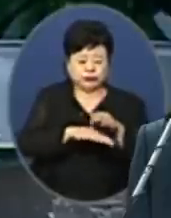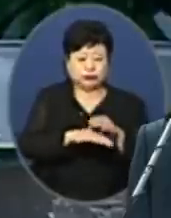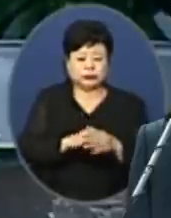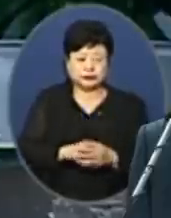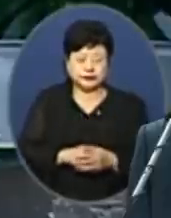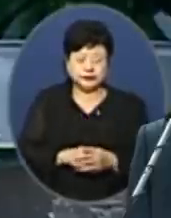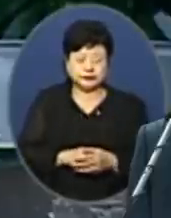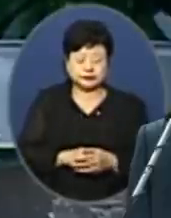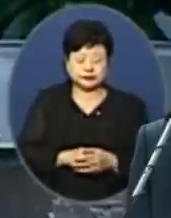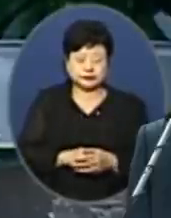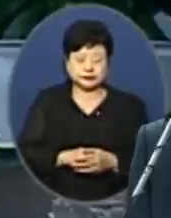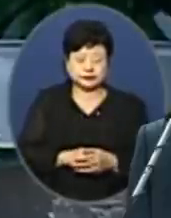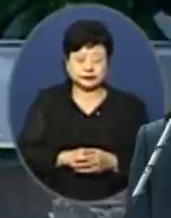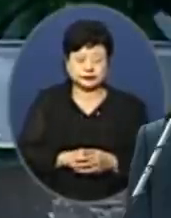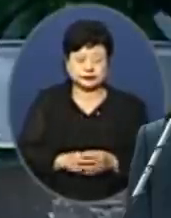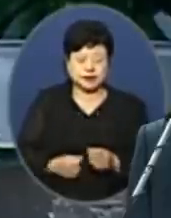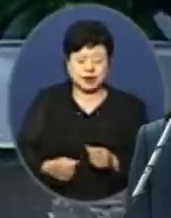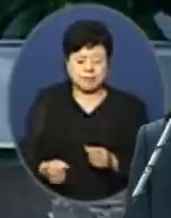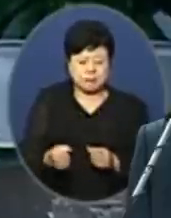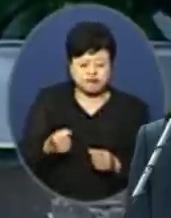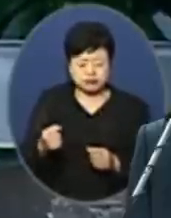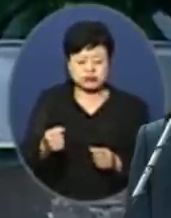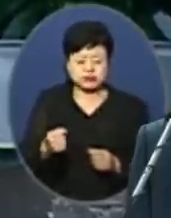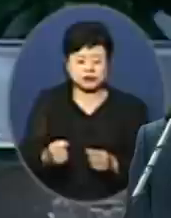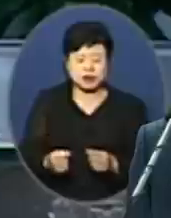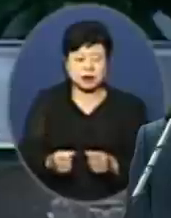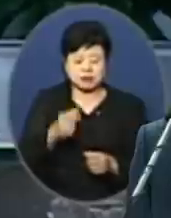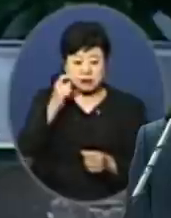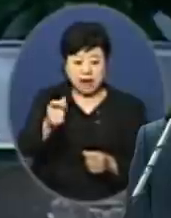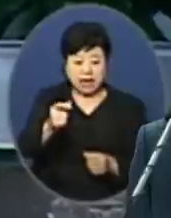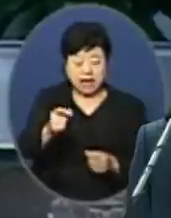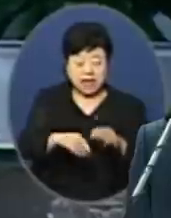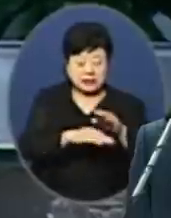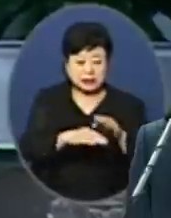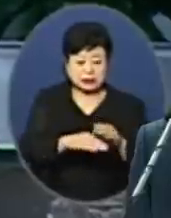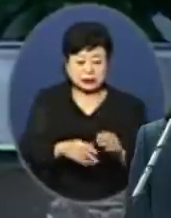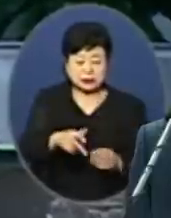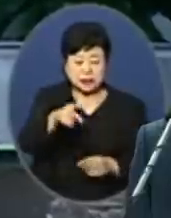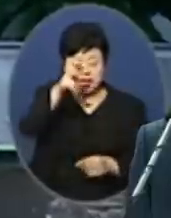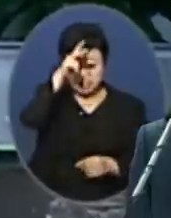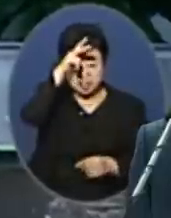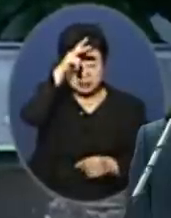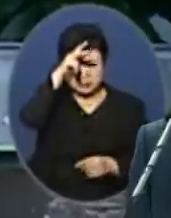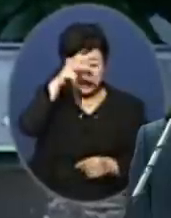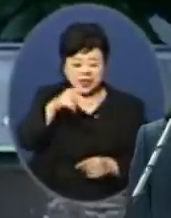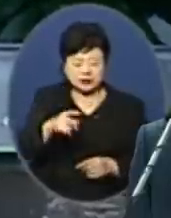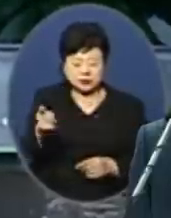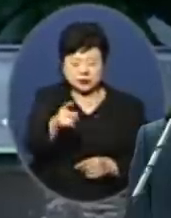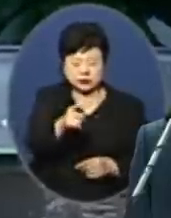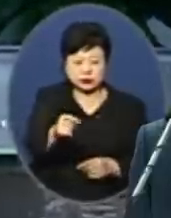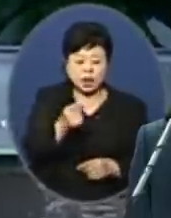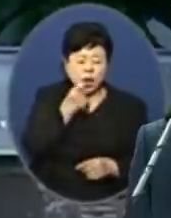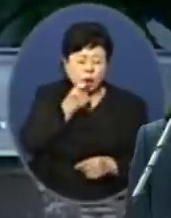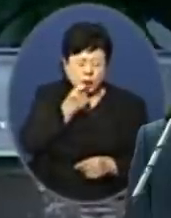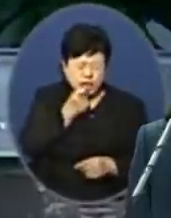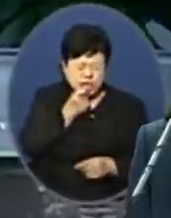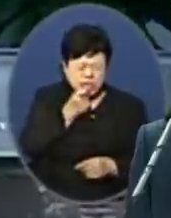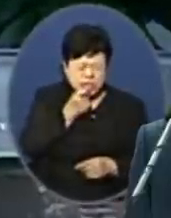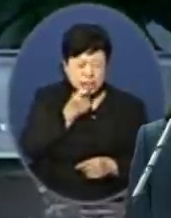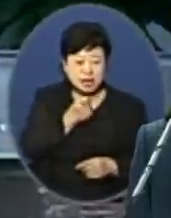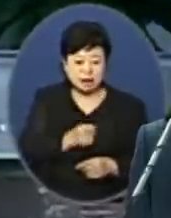마력수와 강한 자동차는 파워가 있습니다. 그러나 교통순경 손가락 하나에 꼼짝 못하고 갖다 쓰는